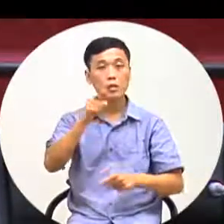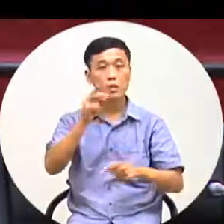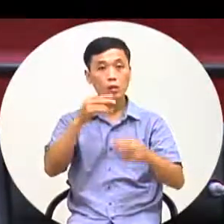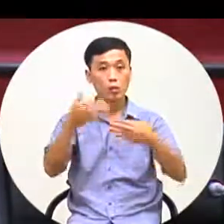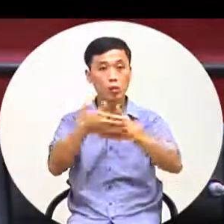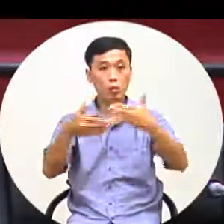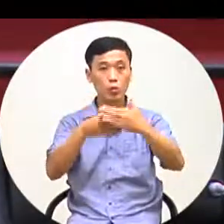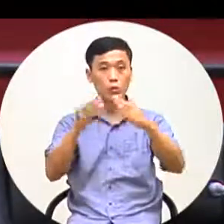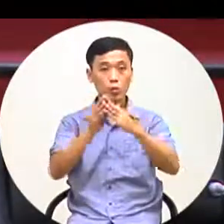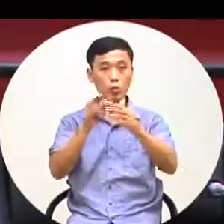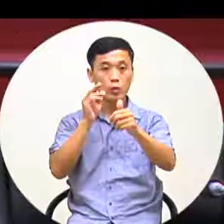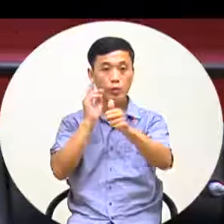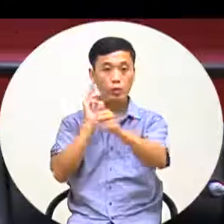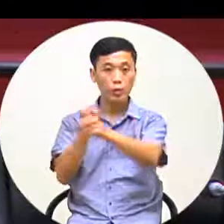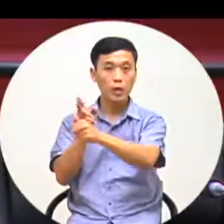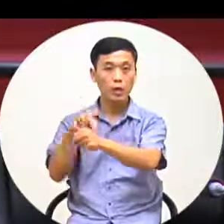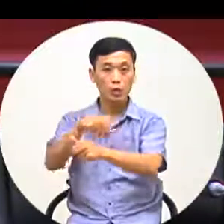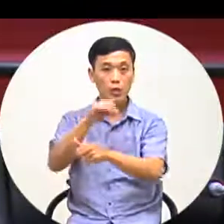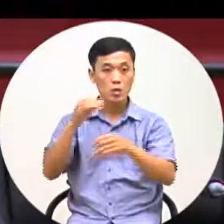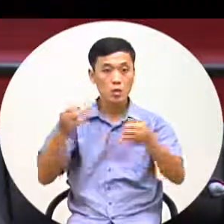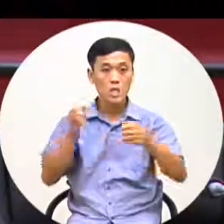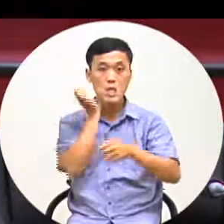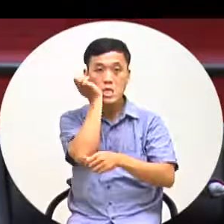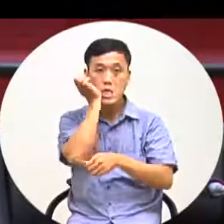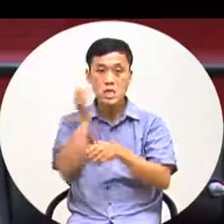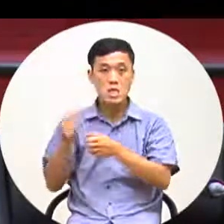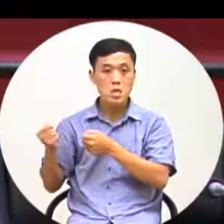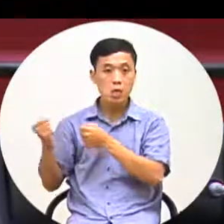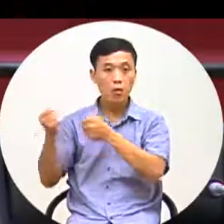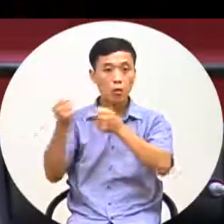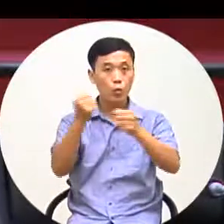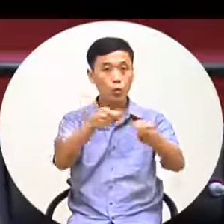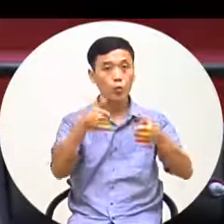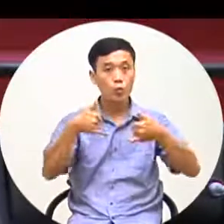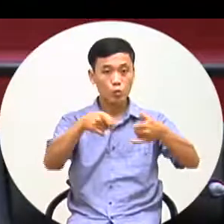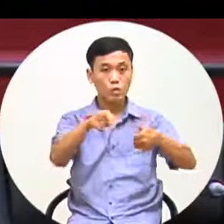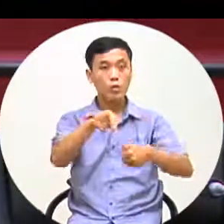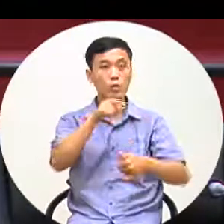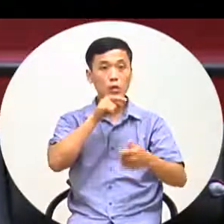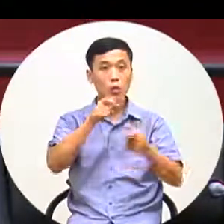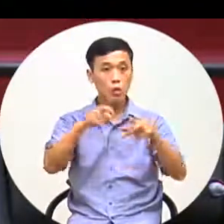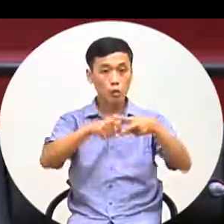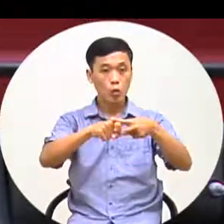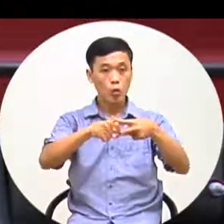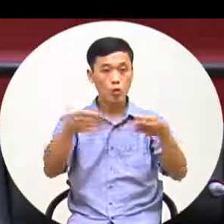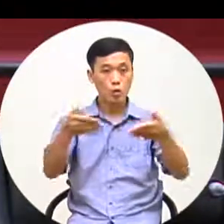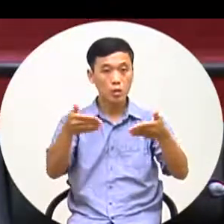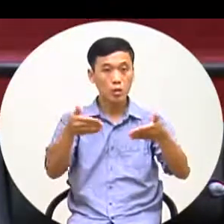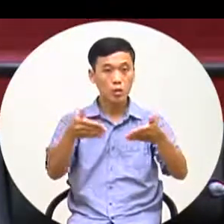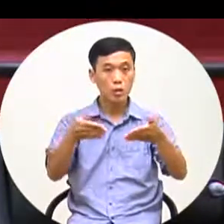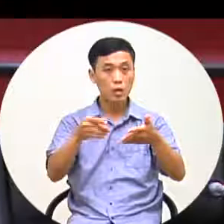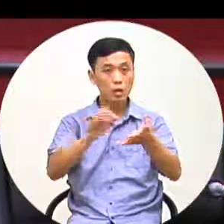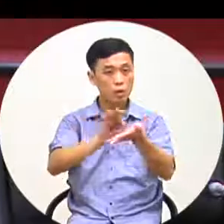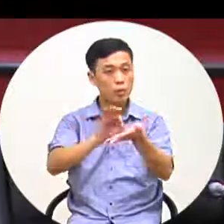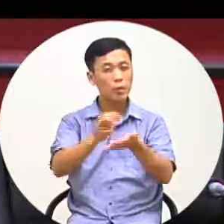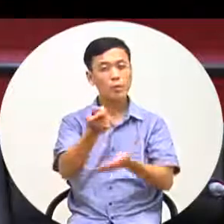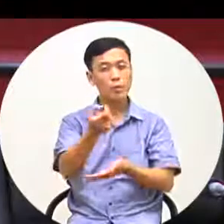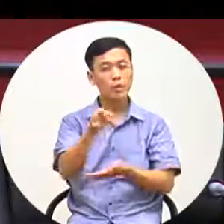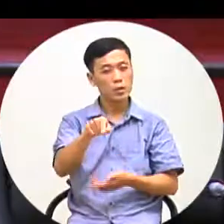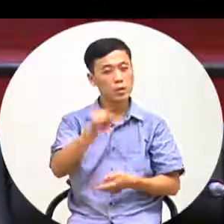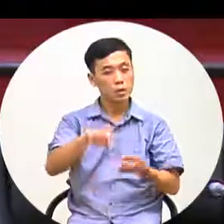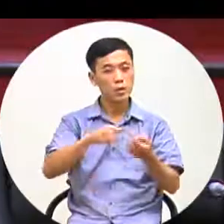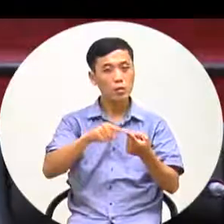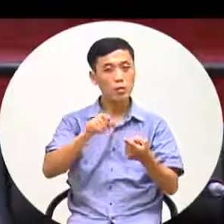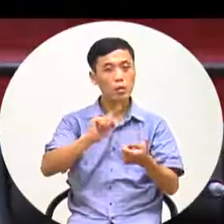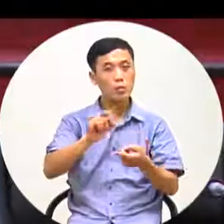要这个呢是工程花非常少，好、啊，工程费不多，为什么这个事情不做呢？对不对？因为陈局市